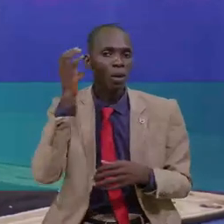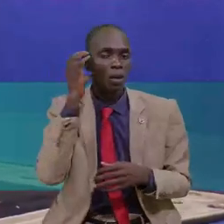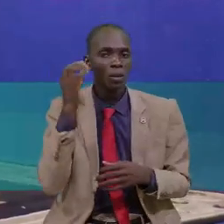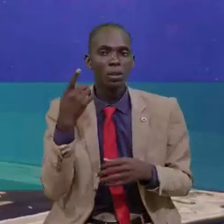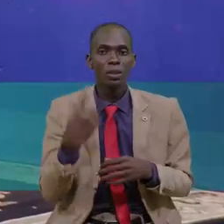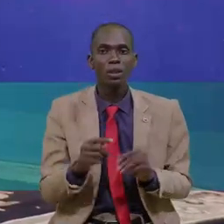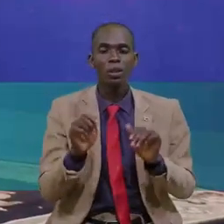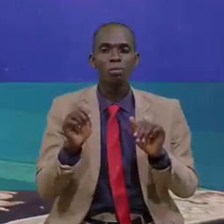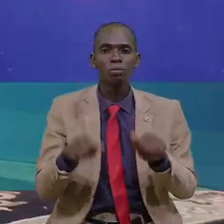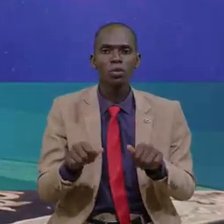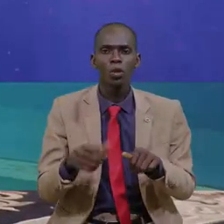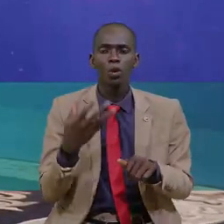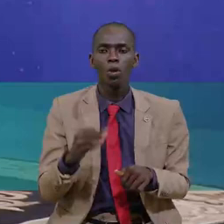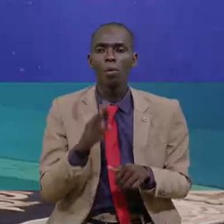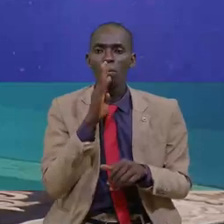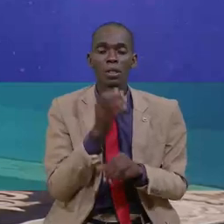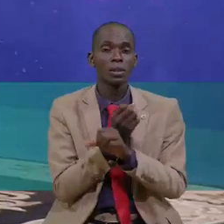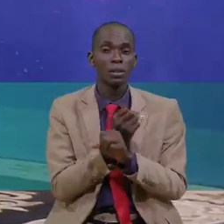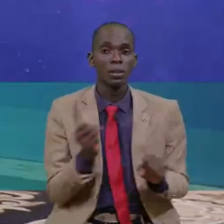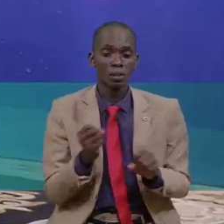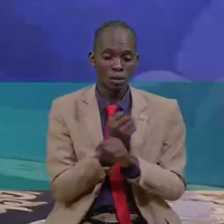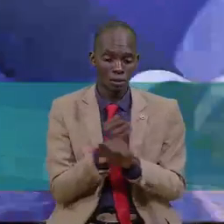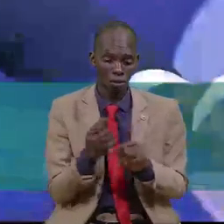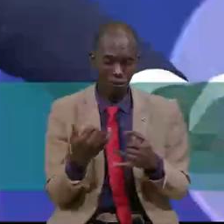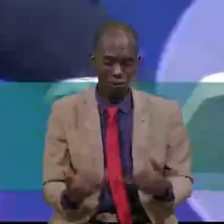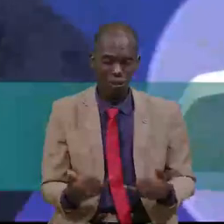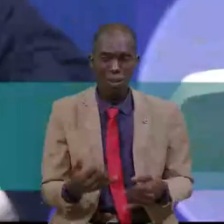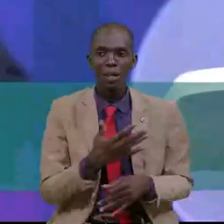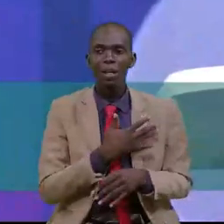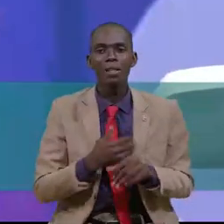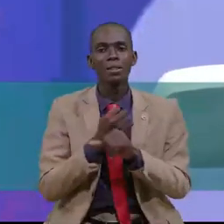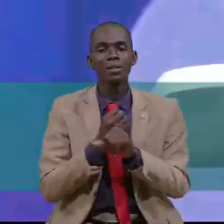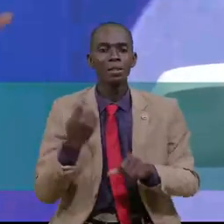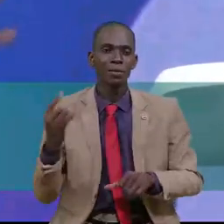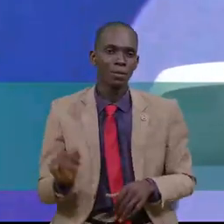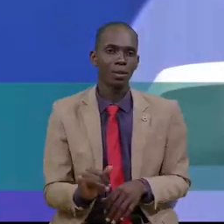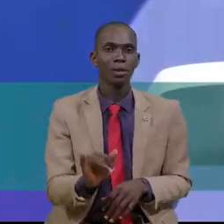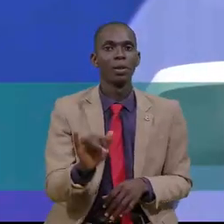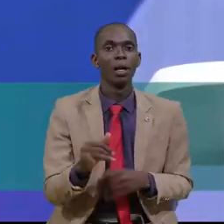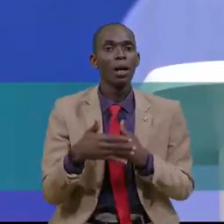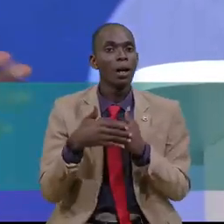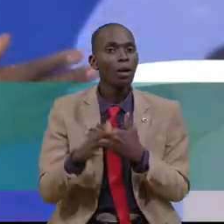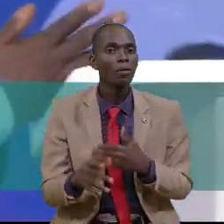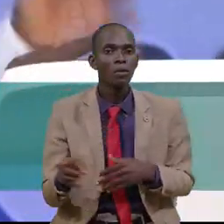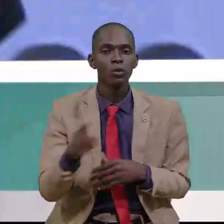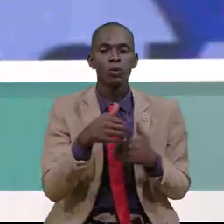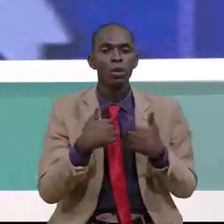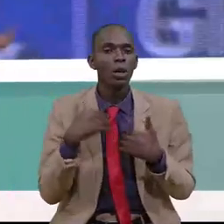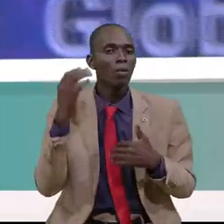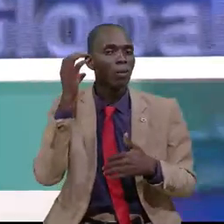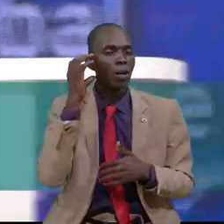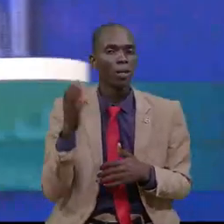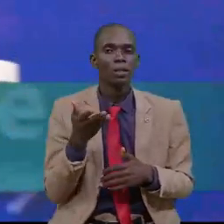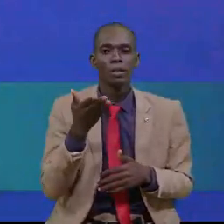parler de la possibilité d'être sauvé, sauvé maintenant et sauvé pour toujours, après